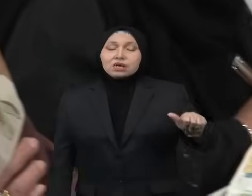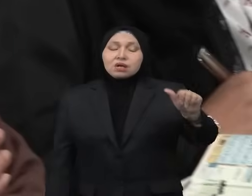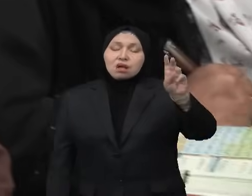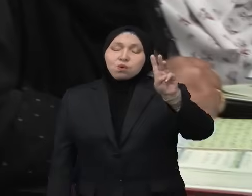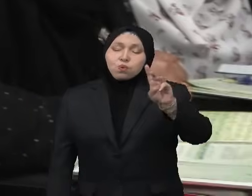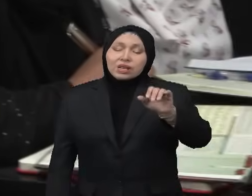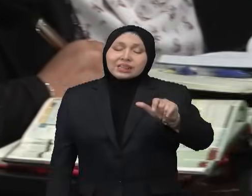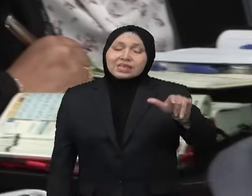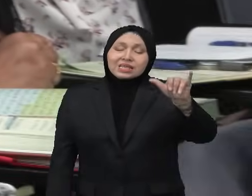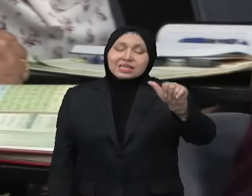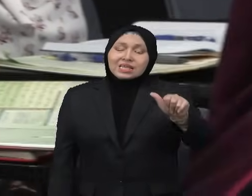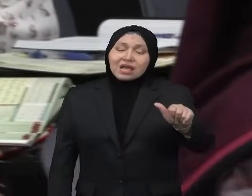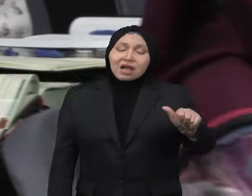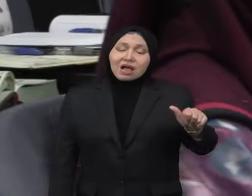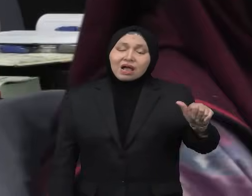لَدُنْكَ